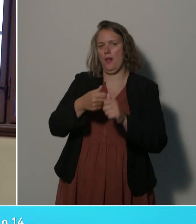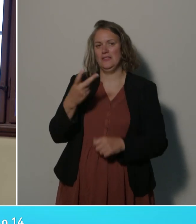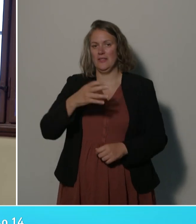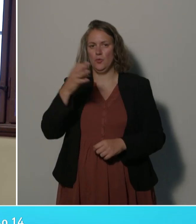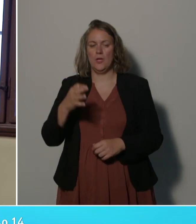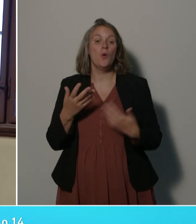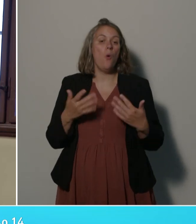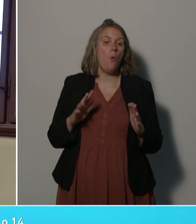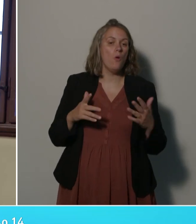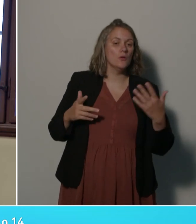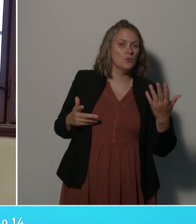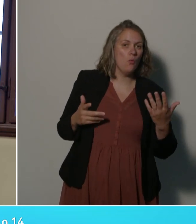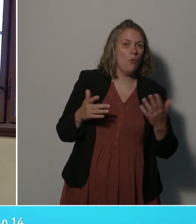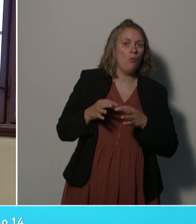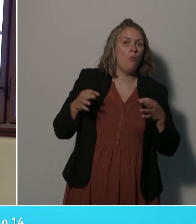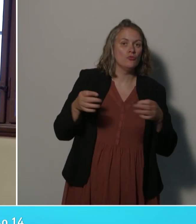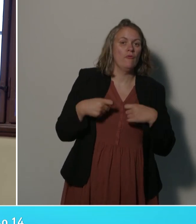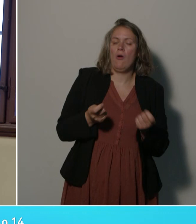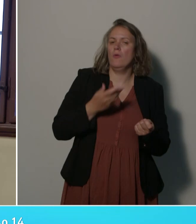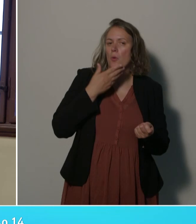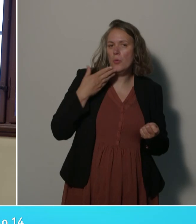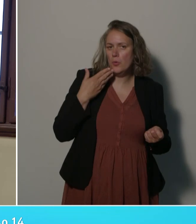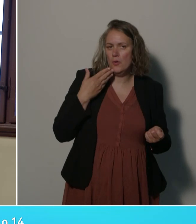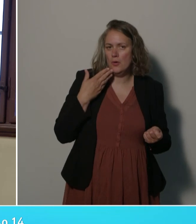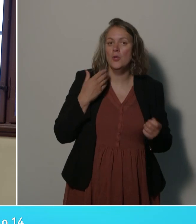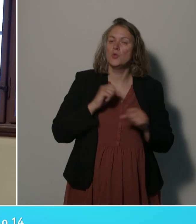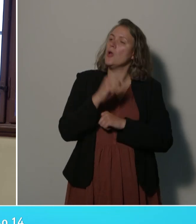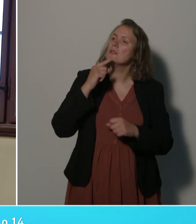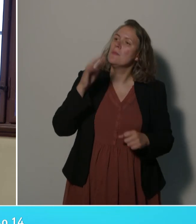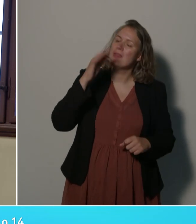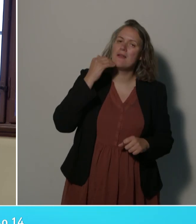ohne dass es eine Grundstücksveräußerung davor gab. Das